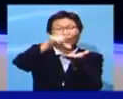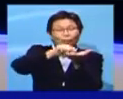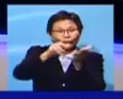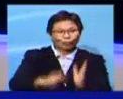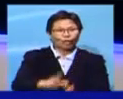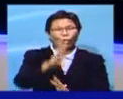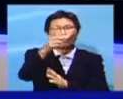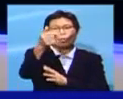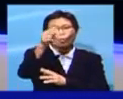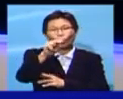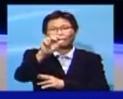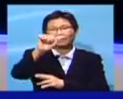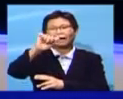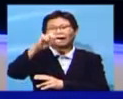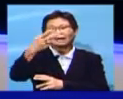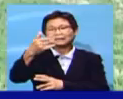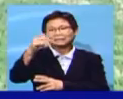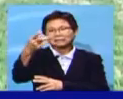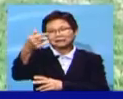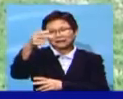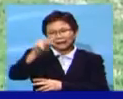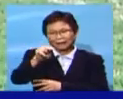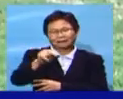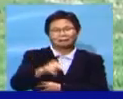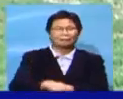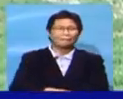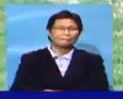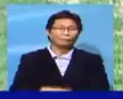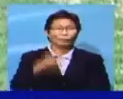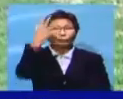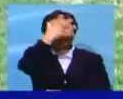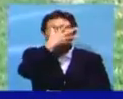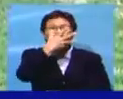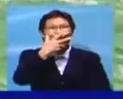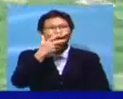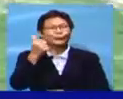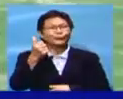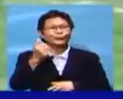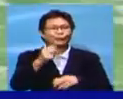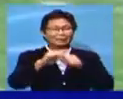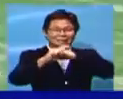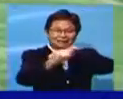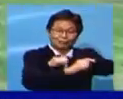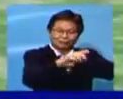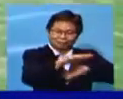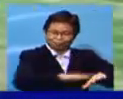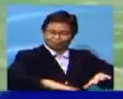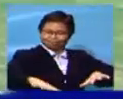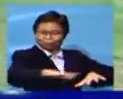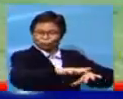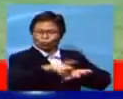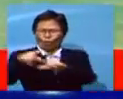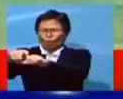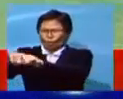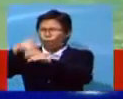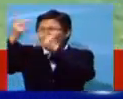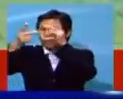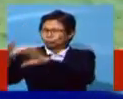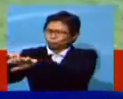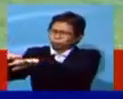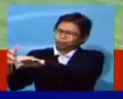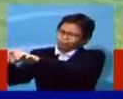Wan abziman keindahan taman dan laskap menjadi salah satu tarikan pelancong di